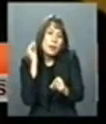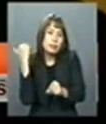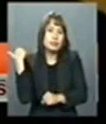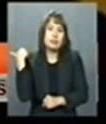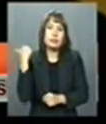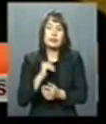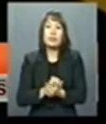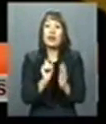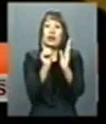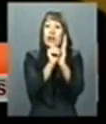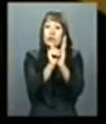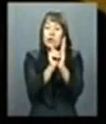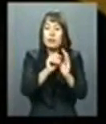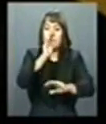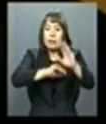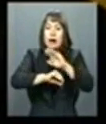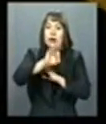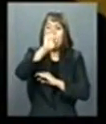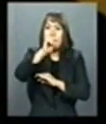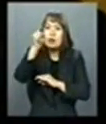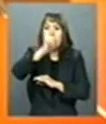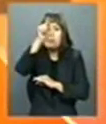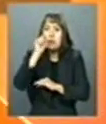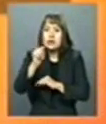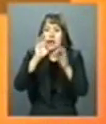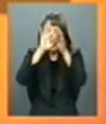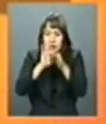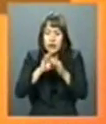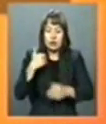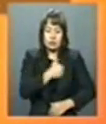อยละเกือบ 90% เป็นเรื่องผิดพันเกี่ยวกับสุขภาพ